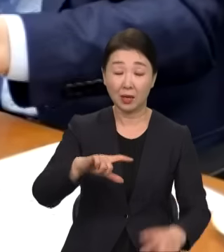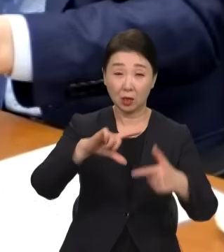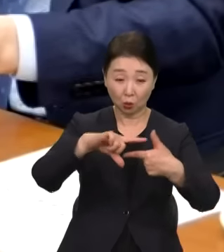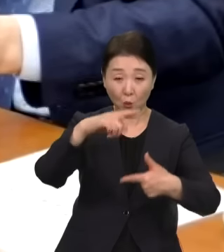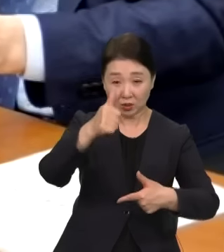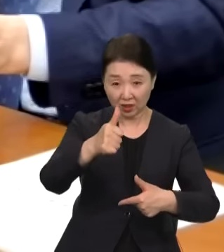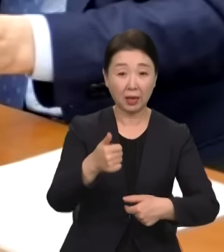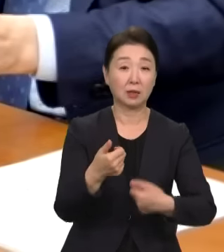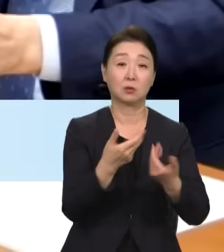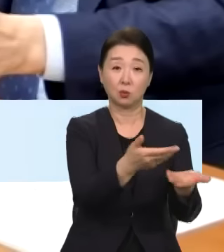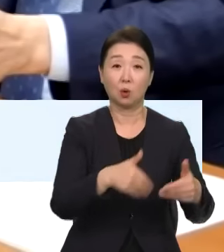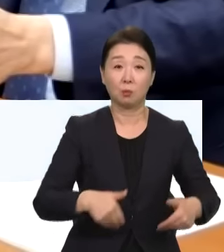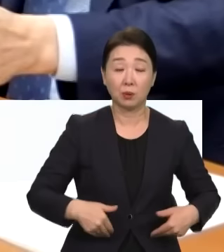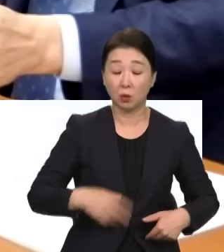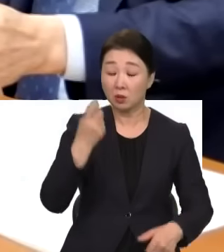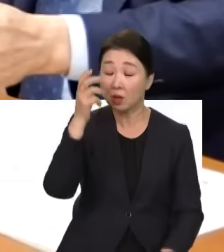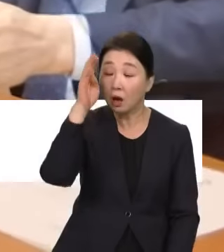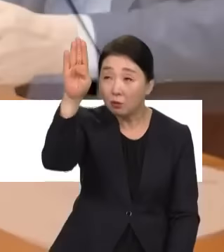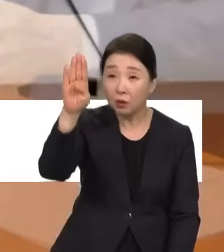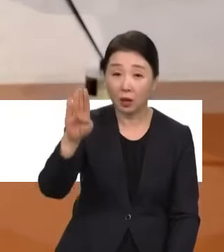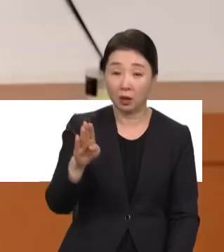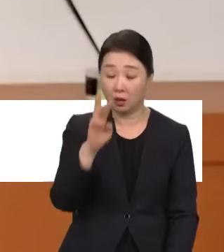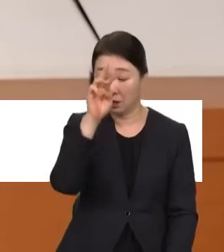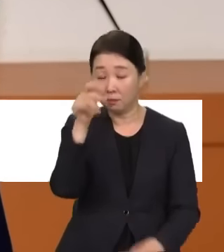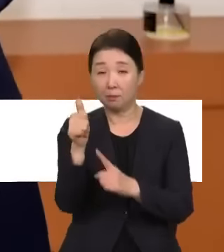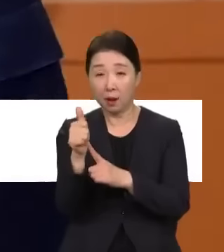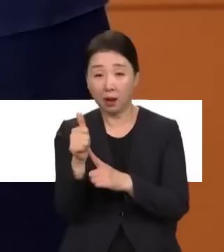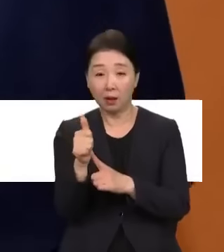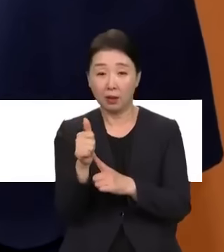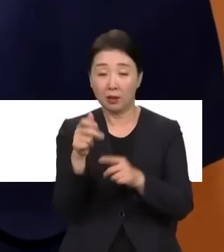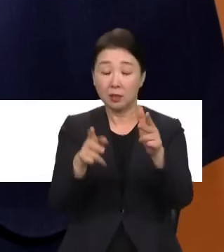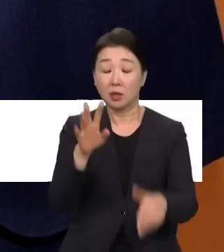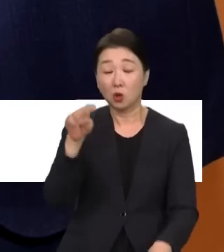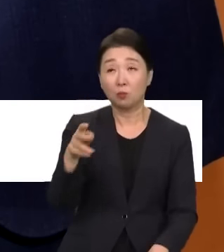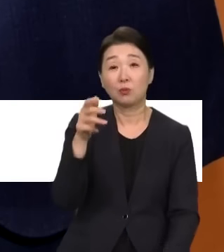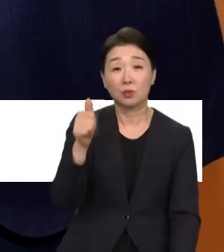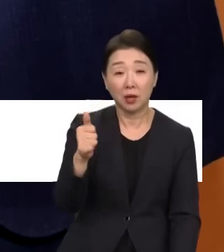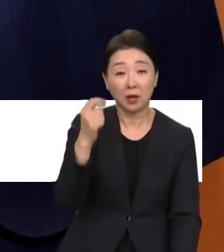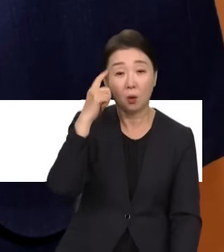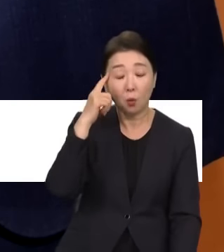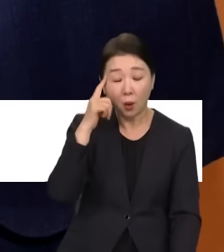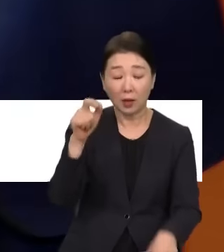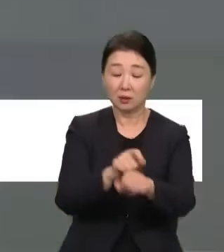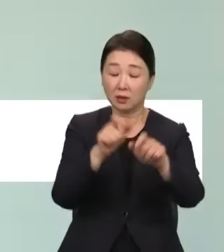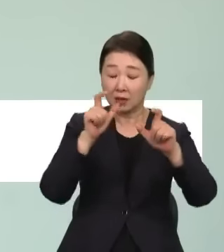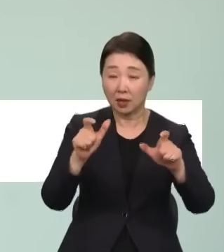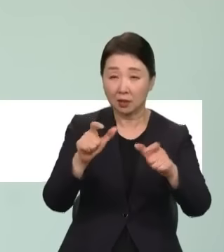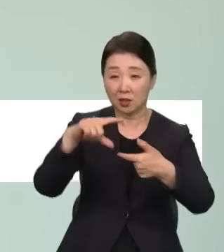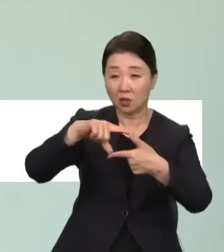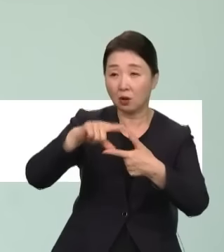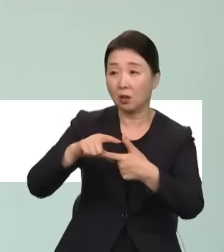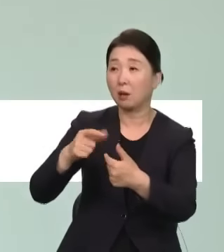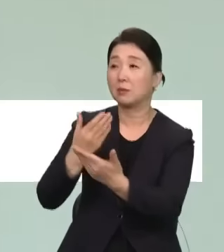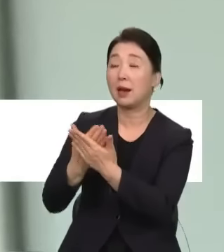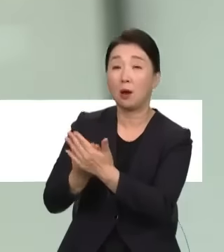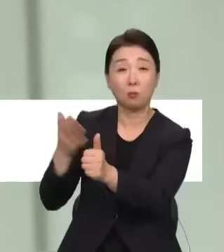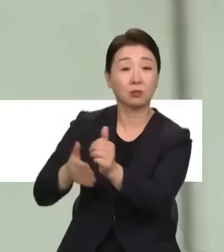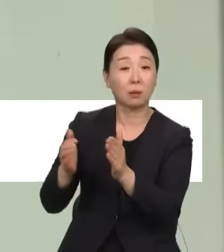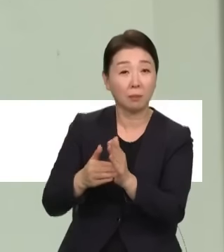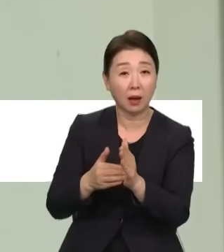석 달 뒤 박 지사는 산업부 장관에게 수소 특화단지 경남 지정을 건의했습니다. 경남도는 이